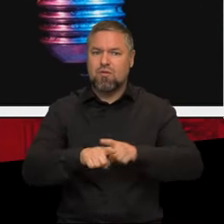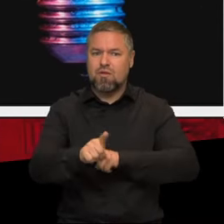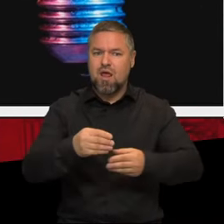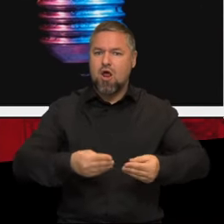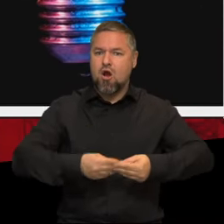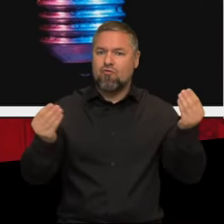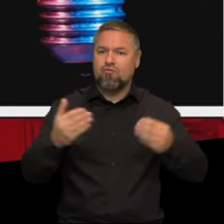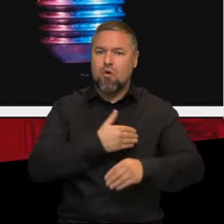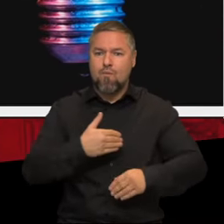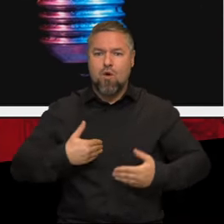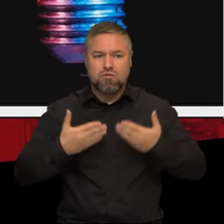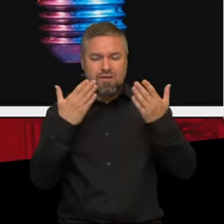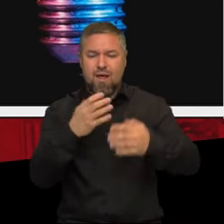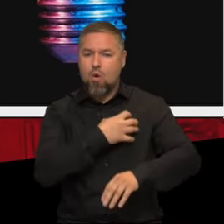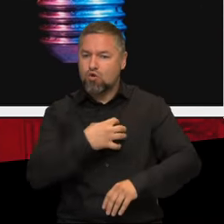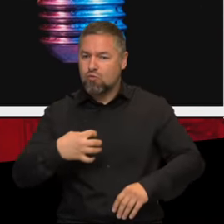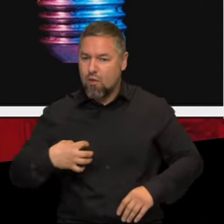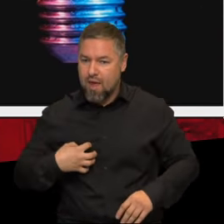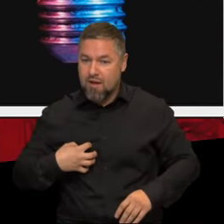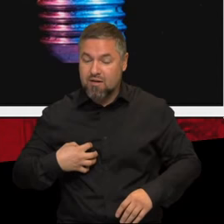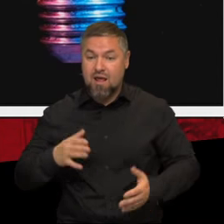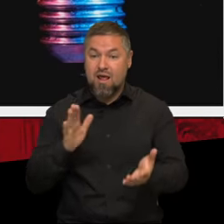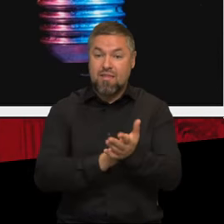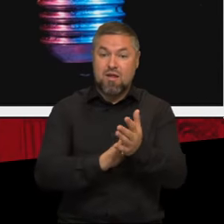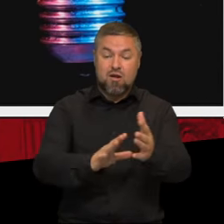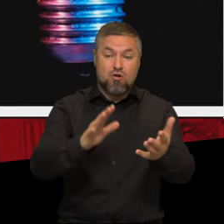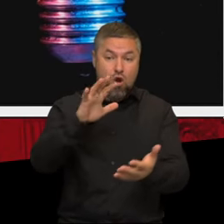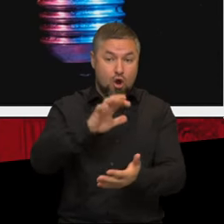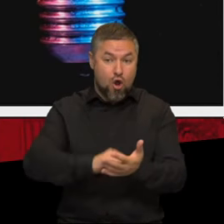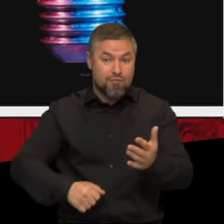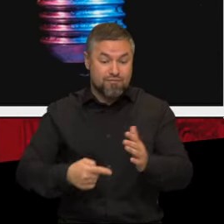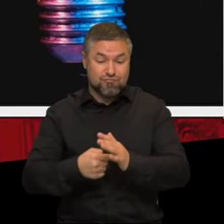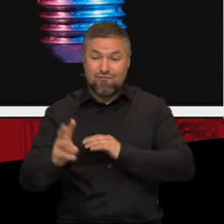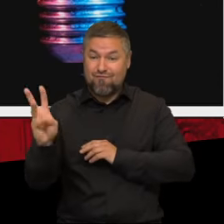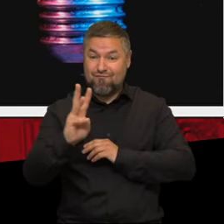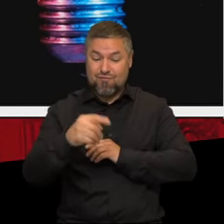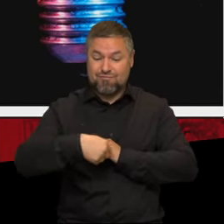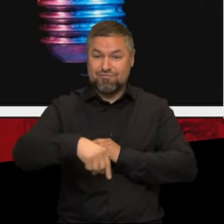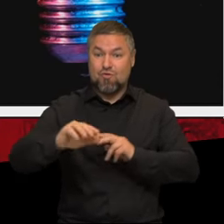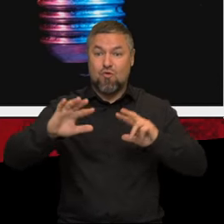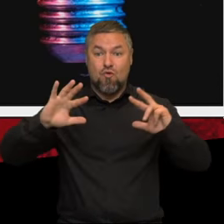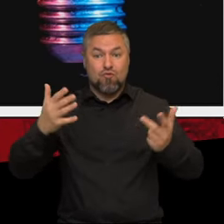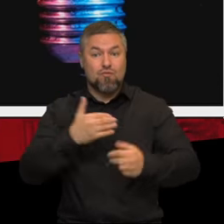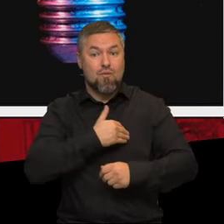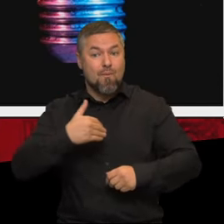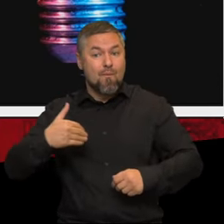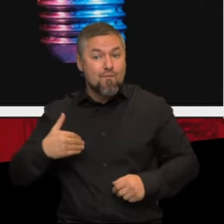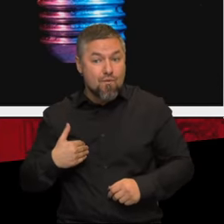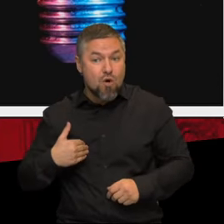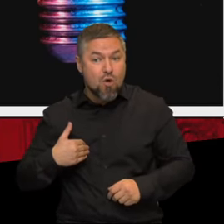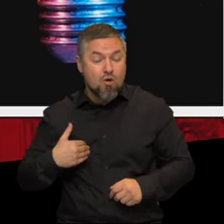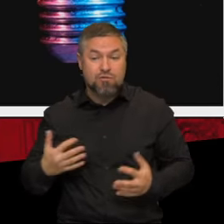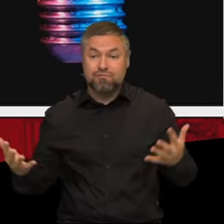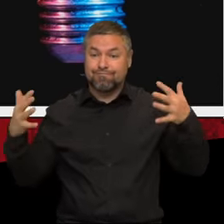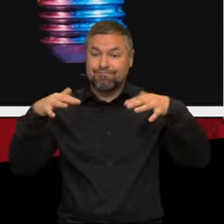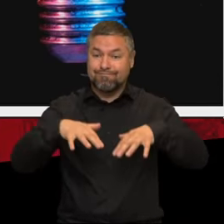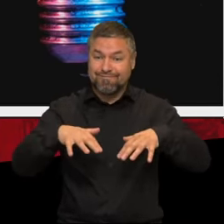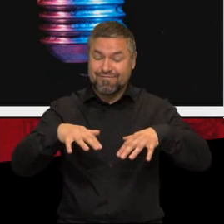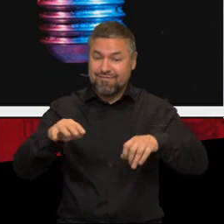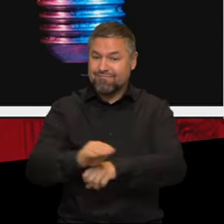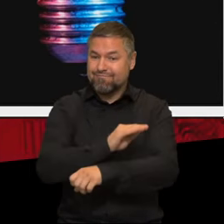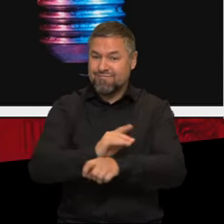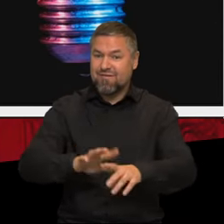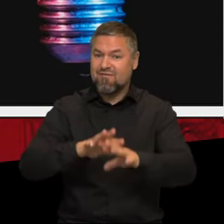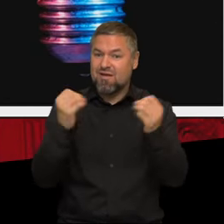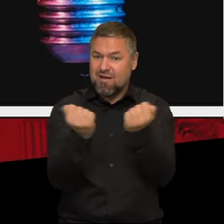rozwoju polskiej nauki i gospodarki. Nagrodę tę odbierzemy już w najbliższy wtorek podczas 8. Polskiego Kongresu